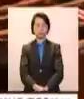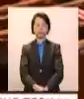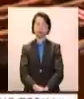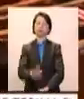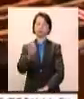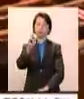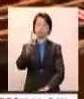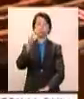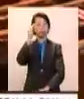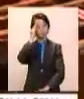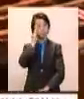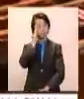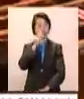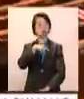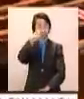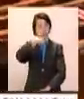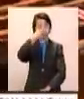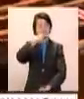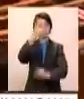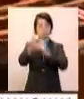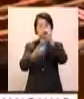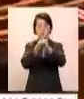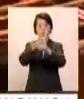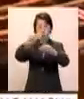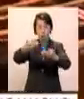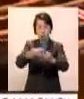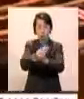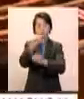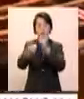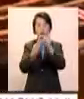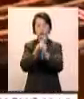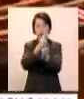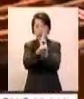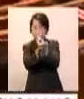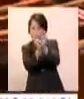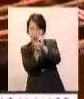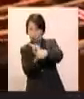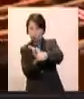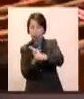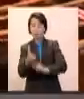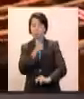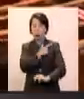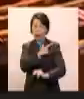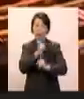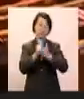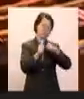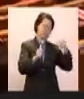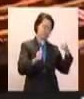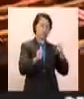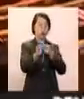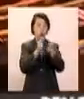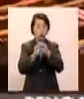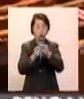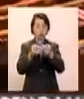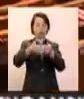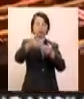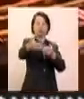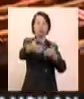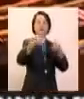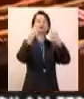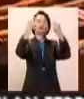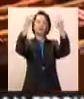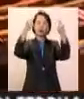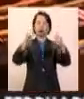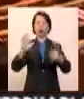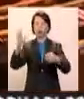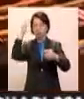Baik, Tun Dr. Mahathir turut menegaskan dunia moden adalah dunia perlembaan yang malas akan ketinggalan, cuma yang berusaha akan berjaya. Beliau